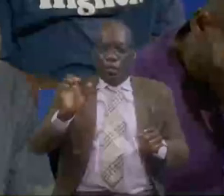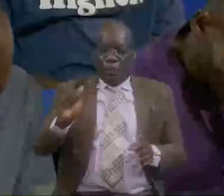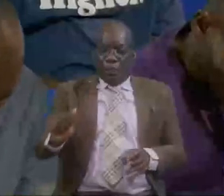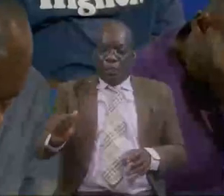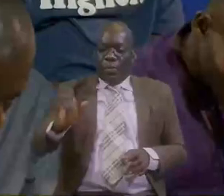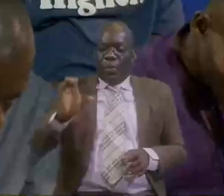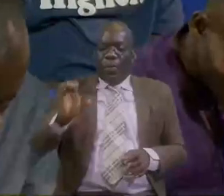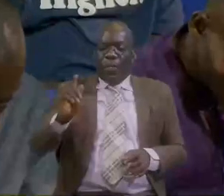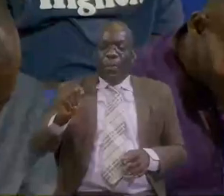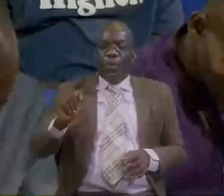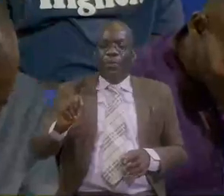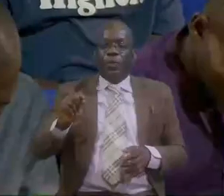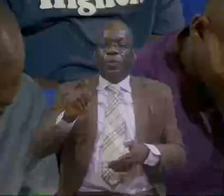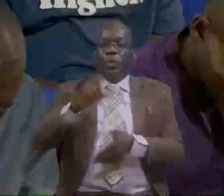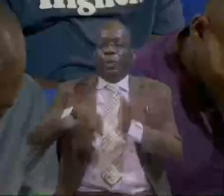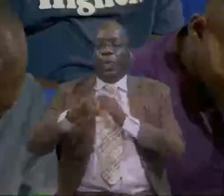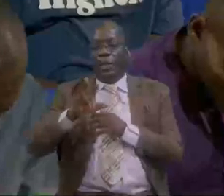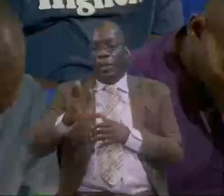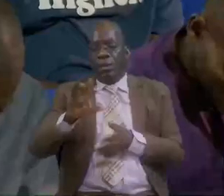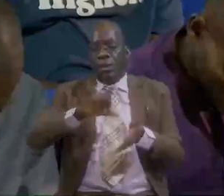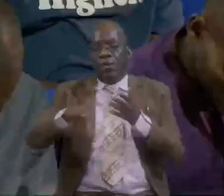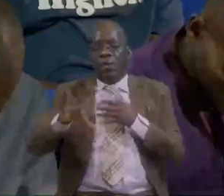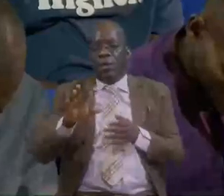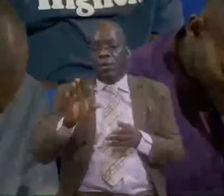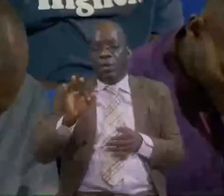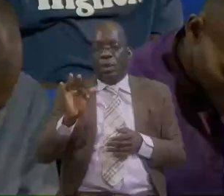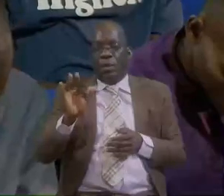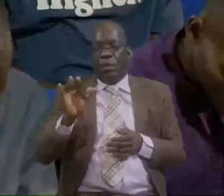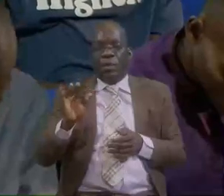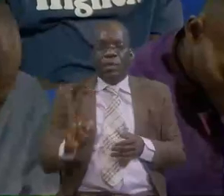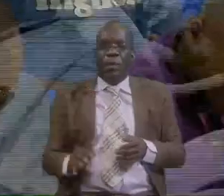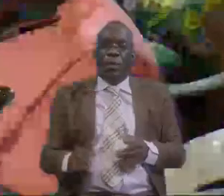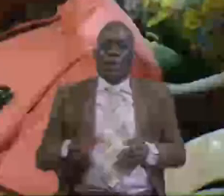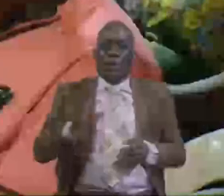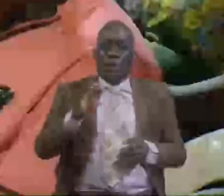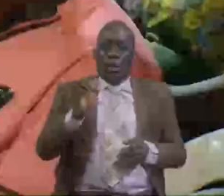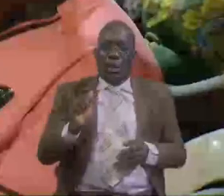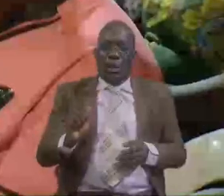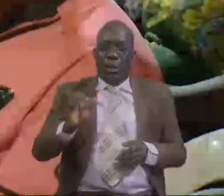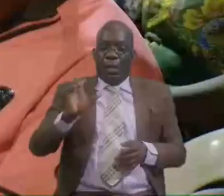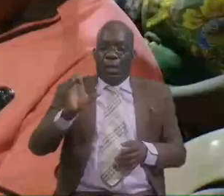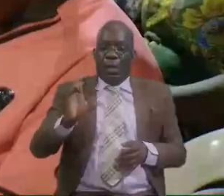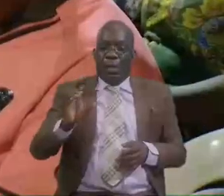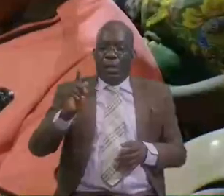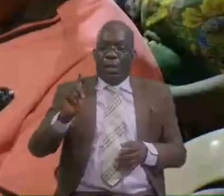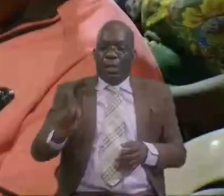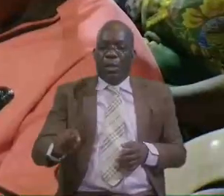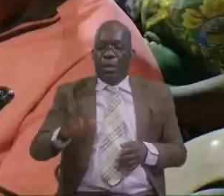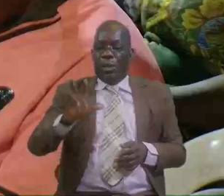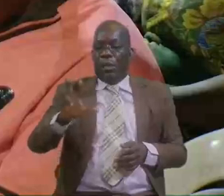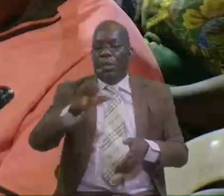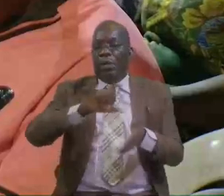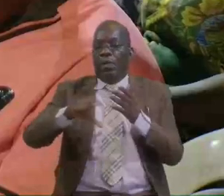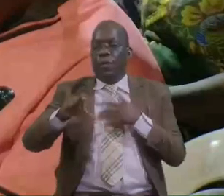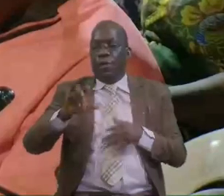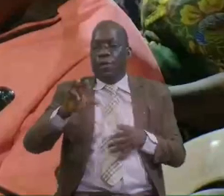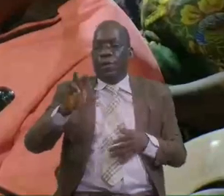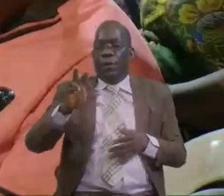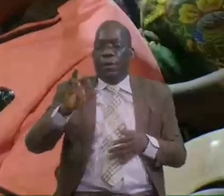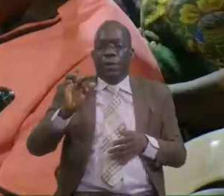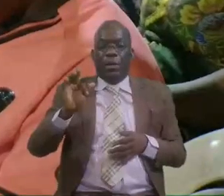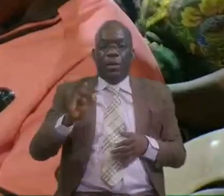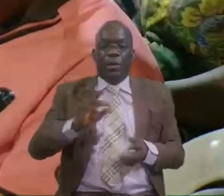3, verset 19. Actes au chapitre 3, lisons à partir du verset 19.